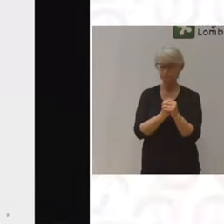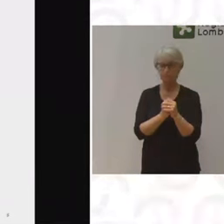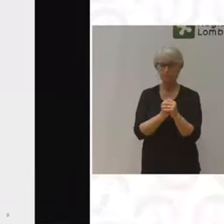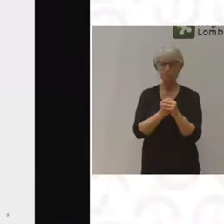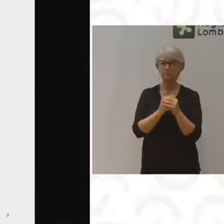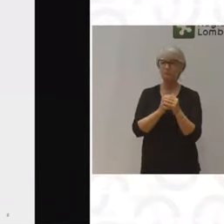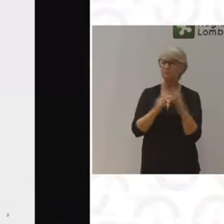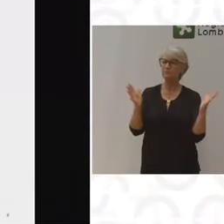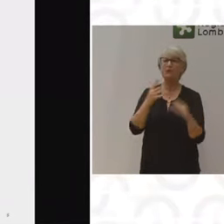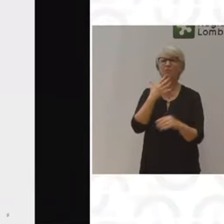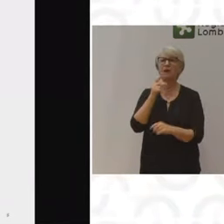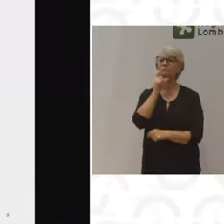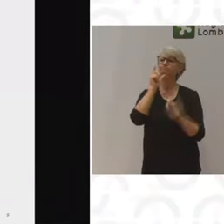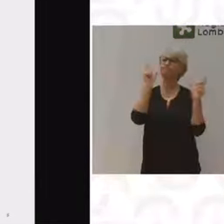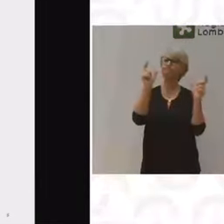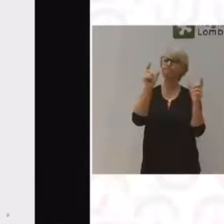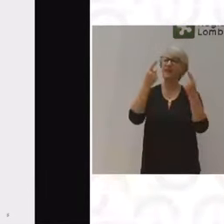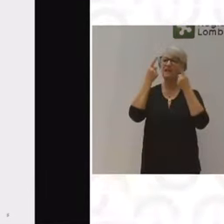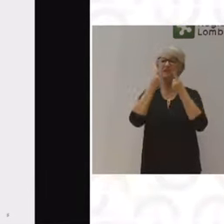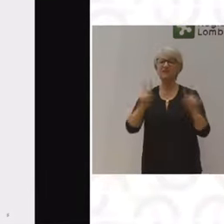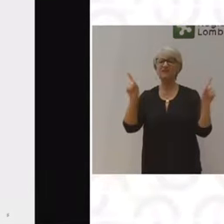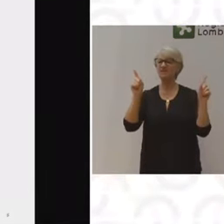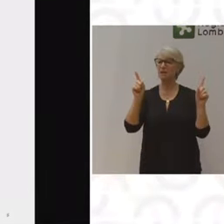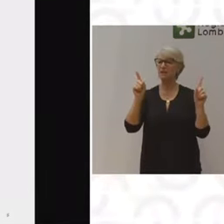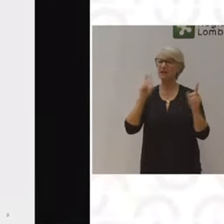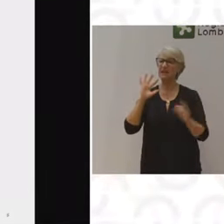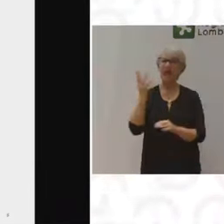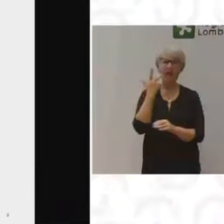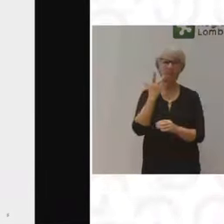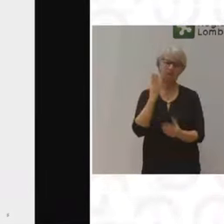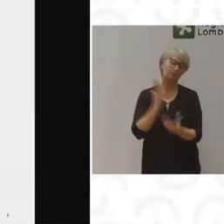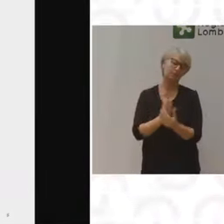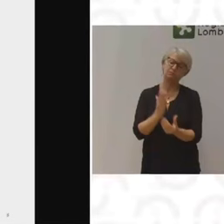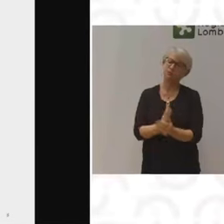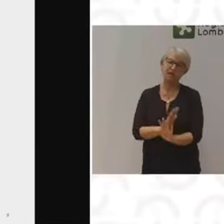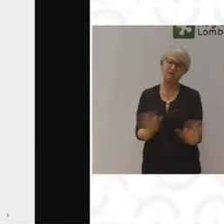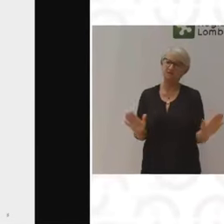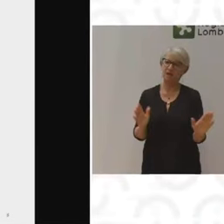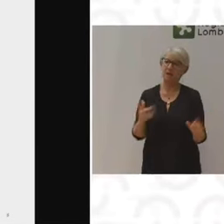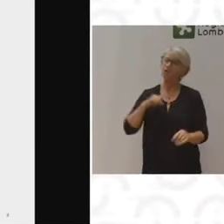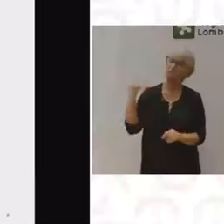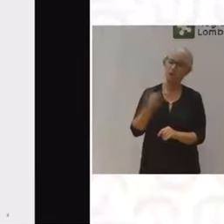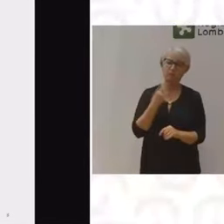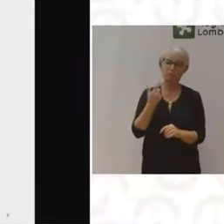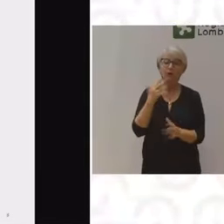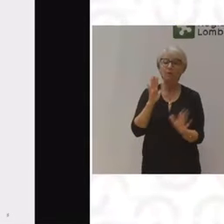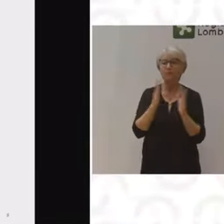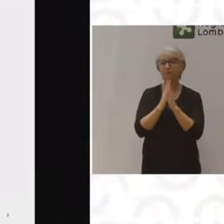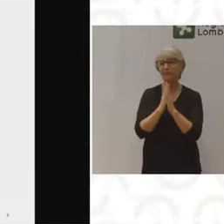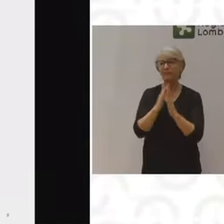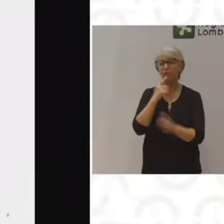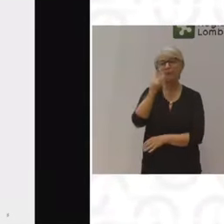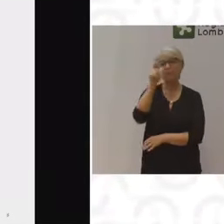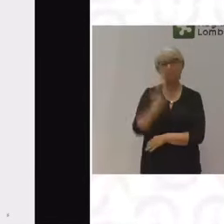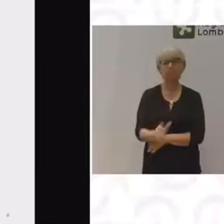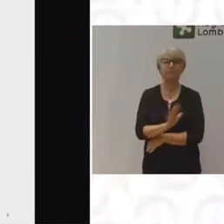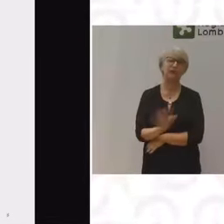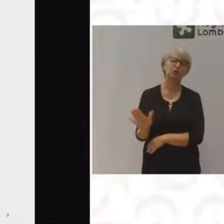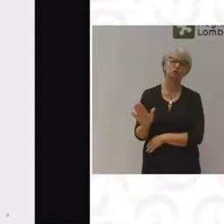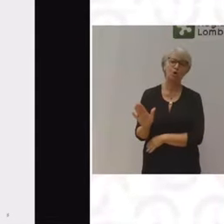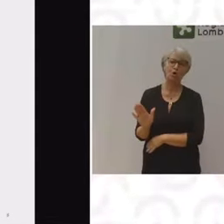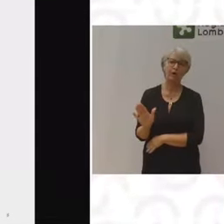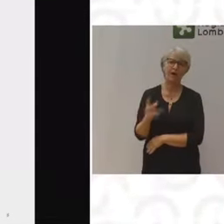Basta col diversamente abile, basta, siamo tutti diversamente abili. Persona, per favore, superare quel